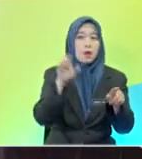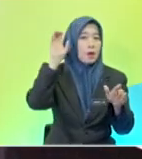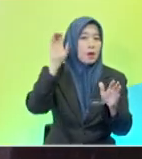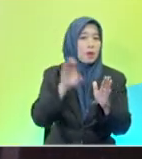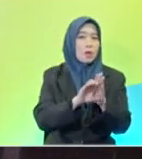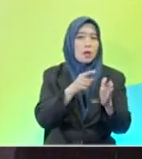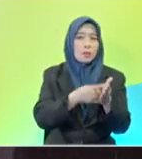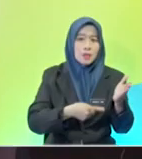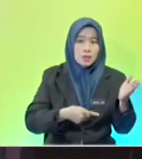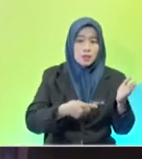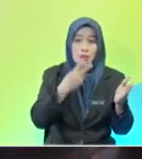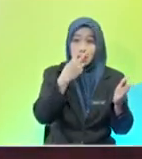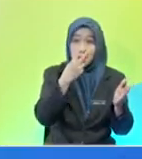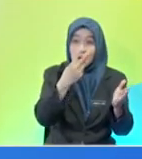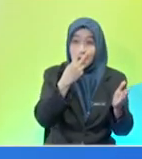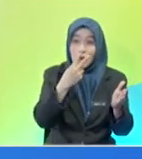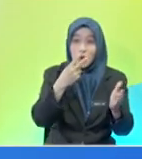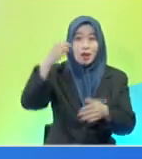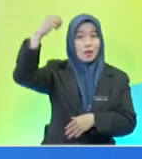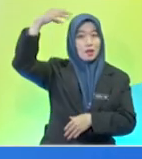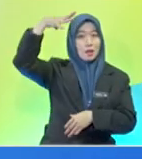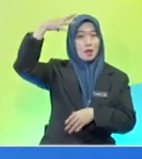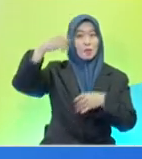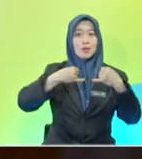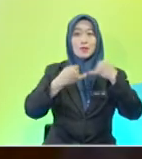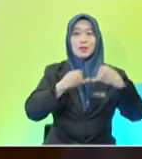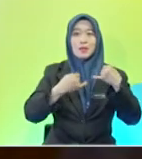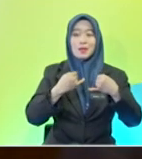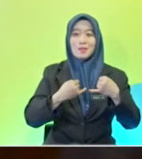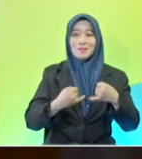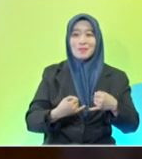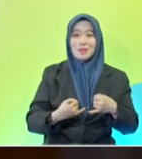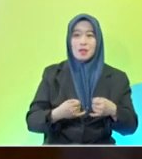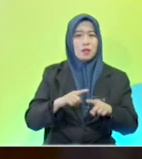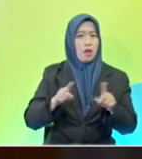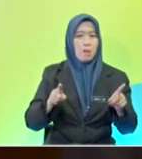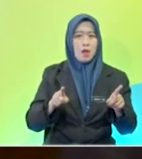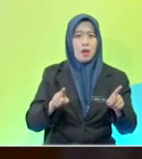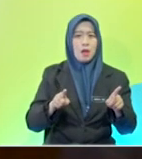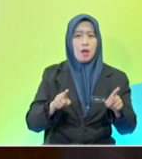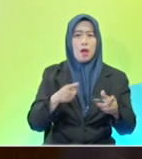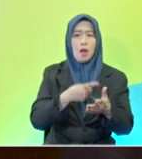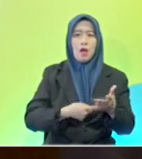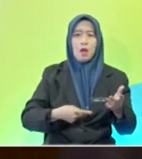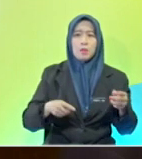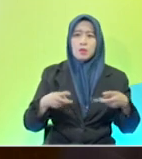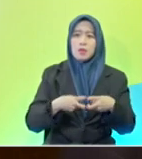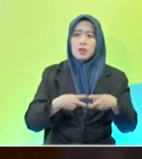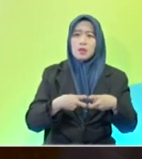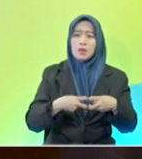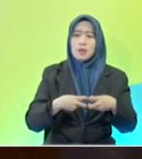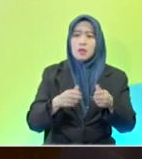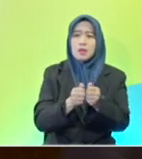Okey. Nampaklah lampu isyaratlah rupanya. Tapi kan apa kaitan pembelajaran kita hari ini dengan lampu